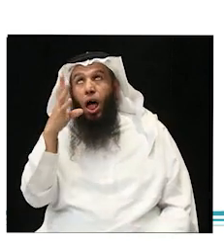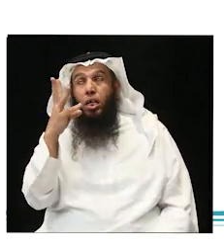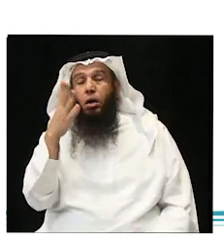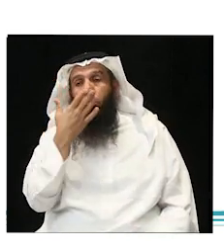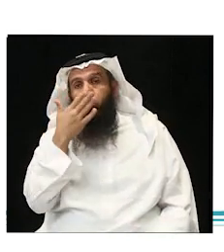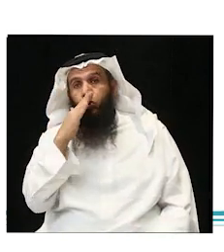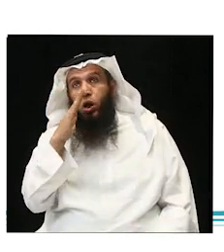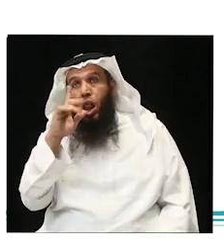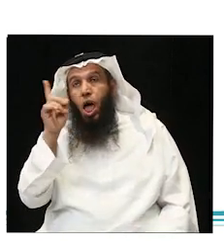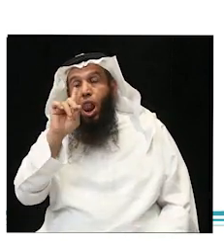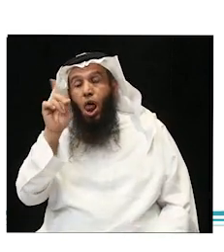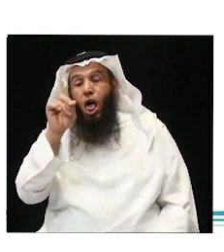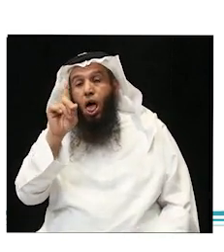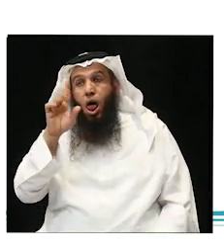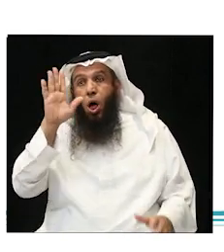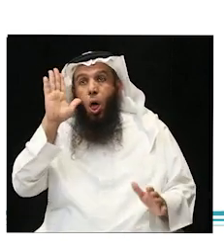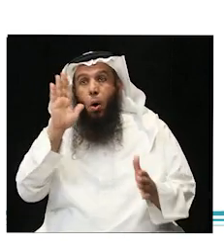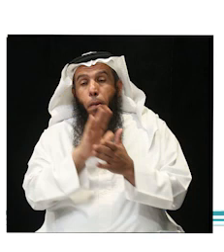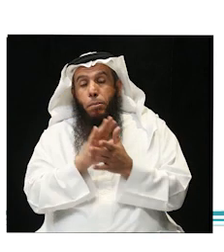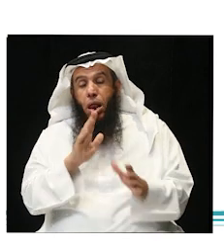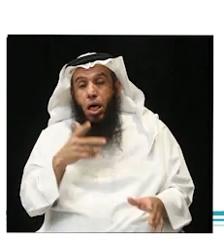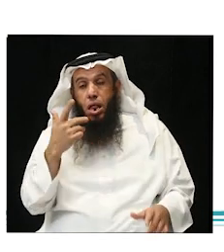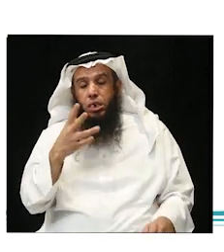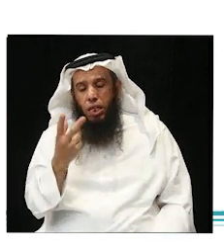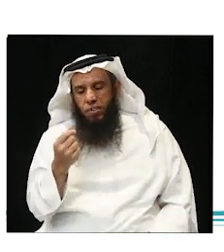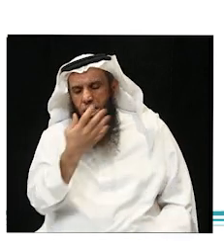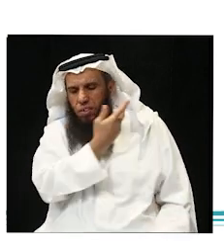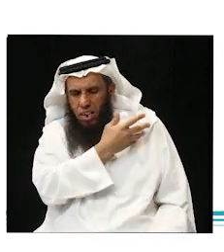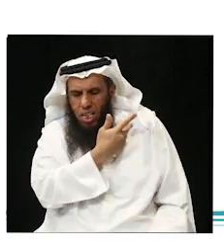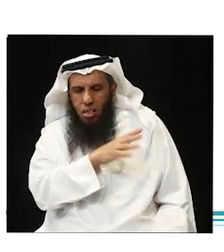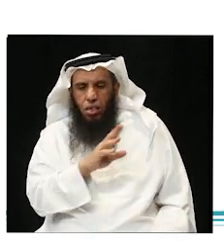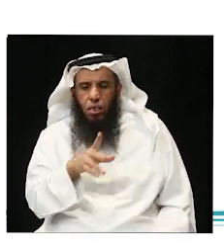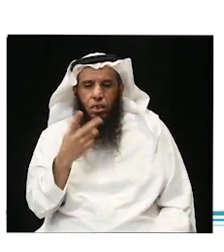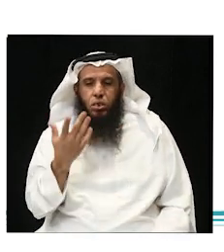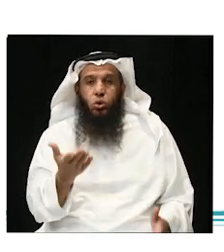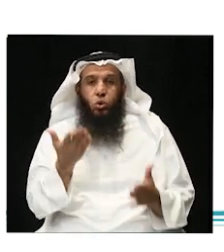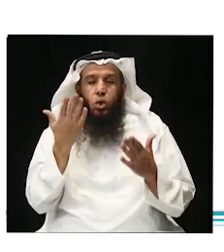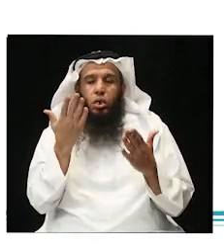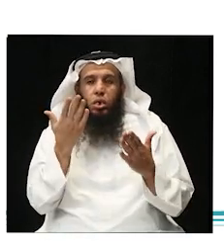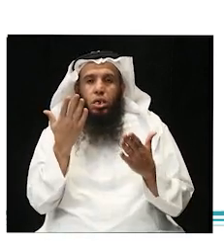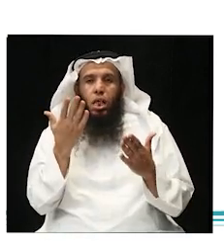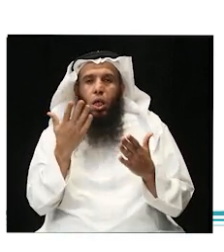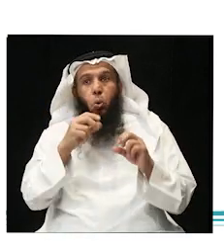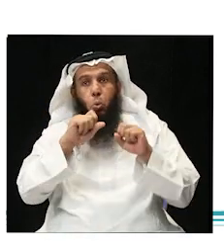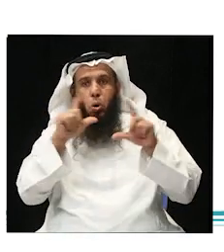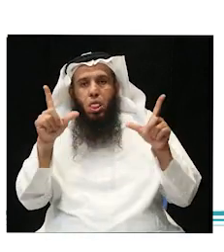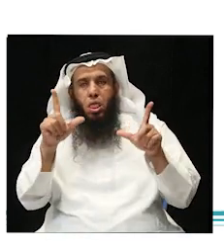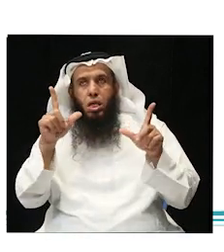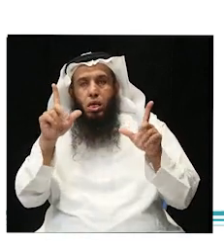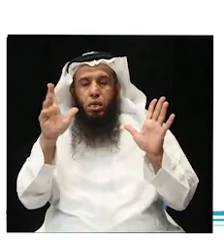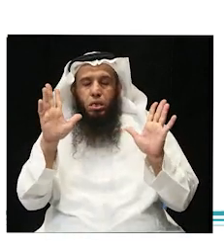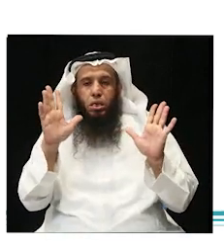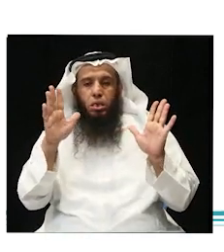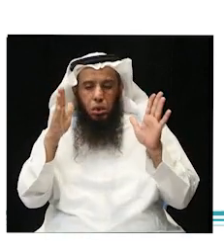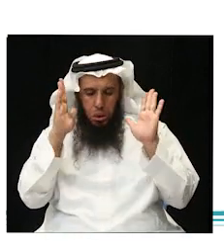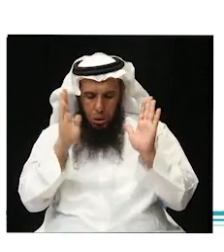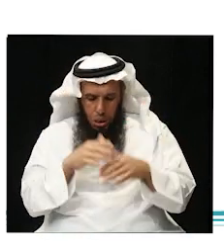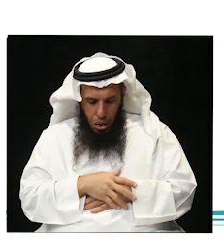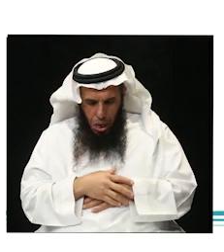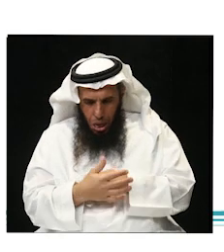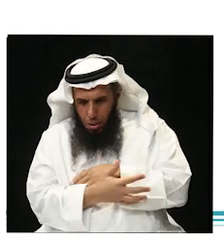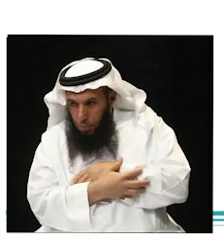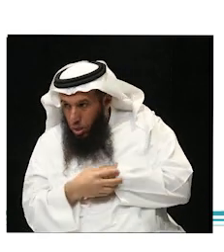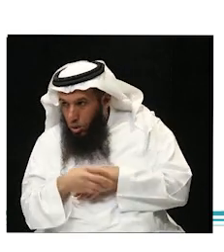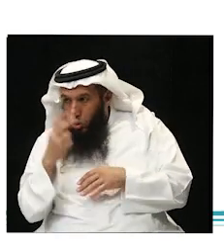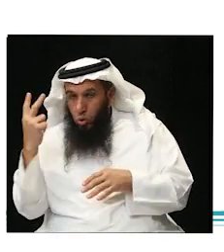والله أكبر أستغفر الله، كلها أو تدعو، كل هذه ظاهرة، أو تصلي أو تزكي أو تصوم رمضان أو